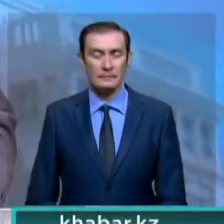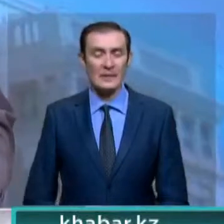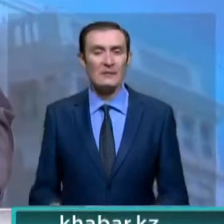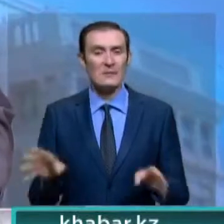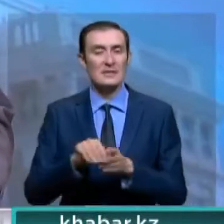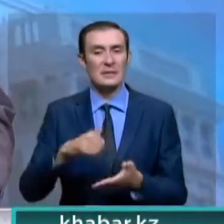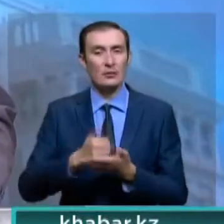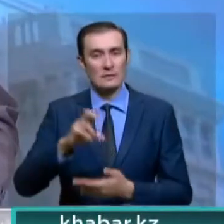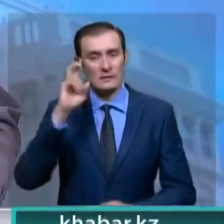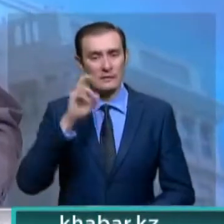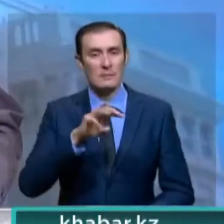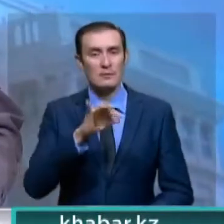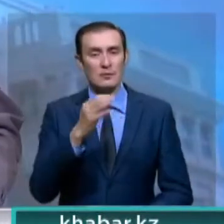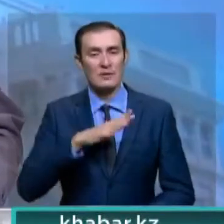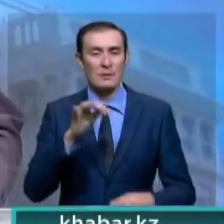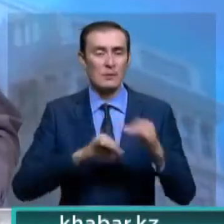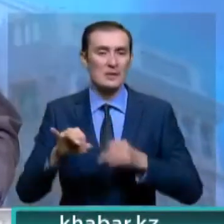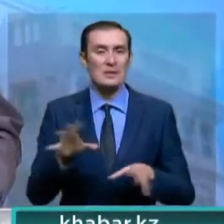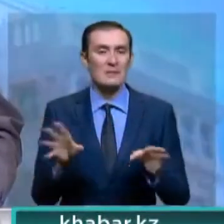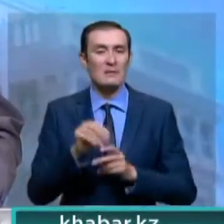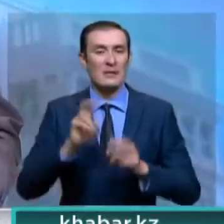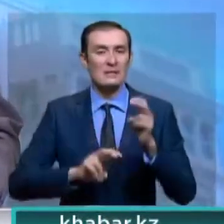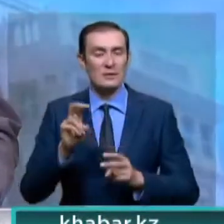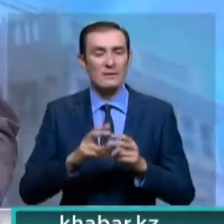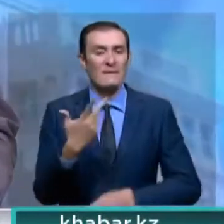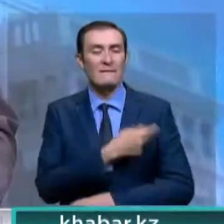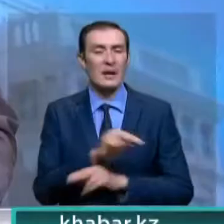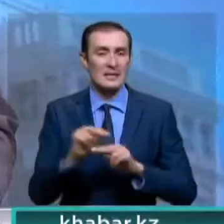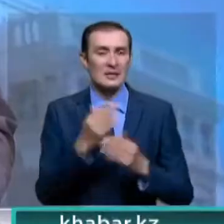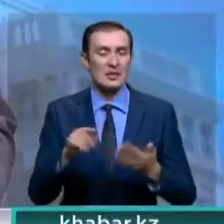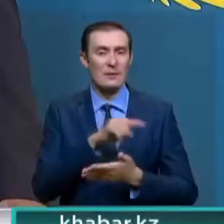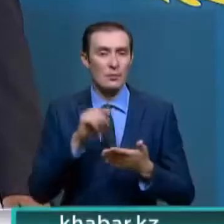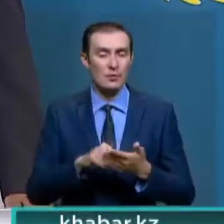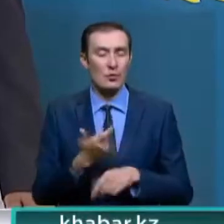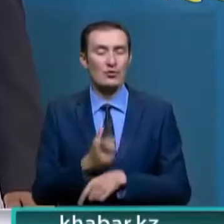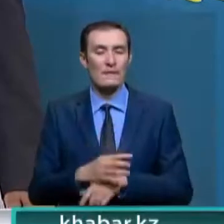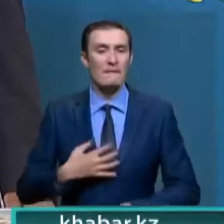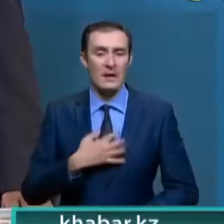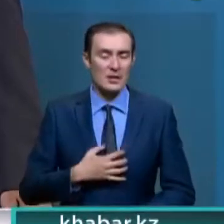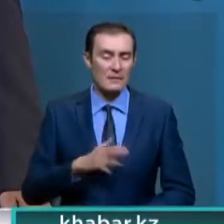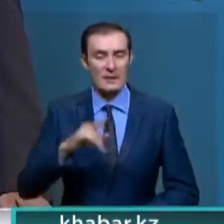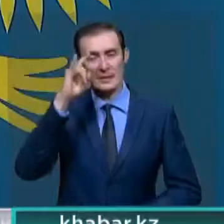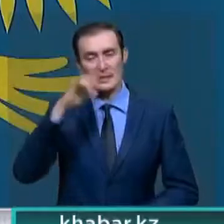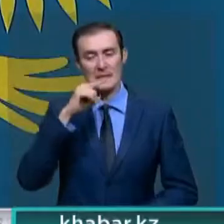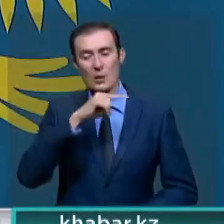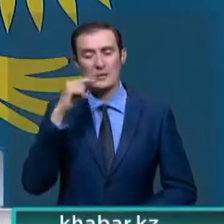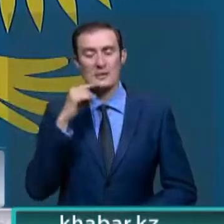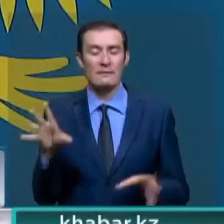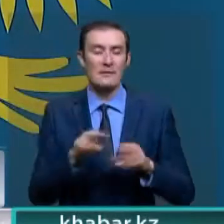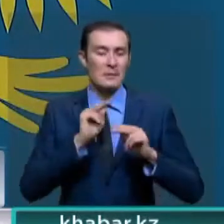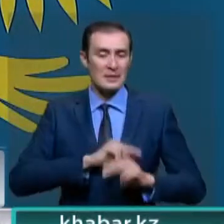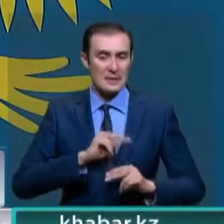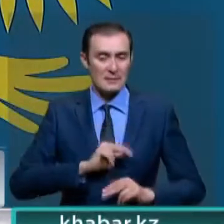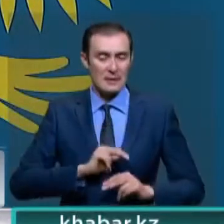Президентом Казахстана Мишустин обсудил вопросы совместного производства вакцин. Вопрос сейчас является приоритетным в казахстанско-российском